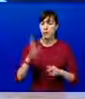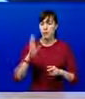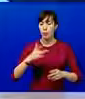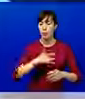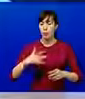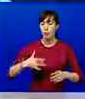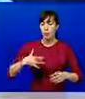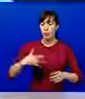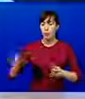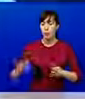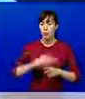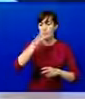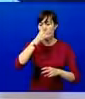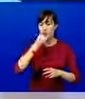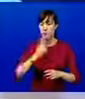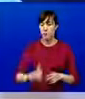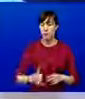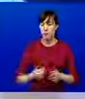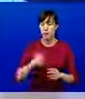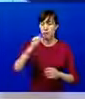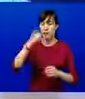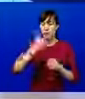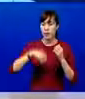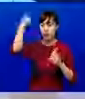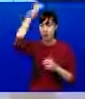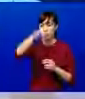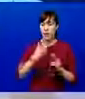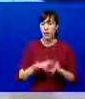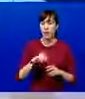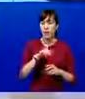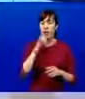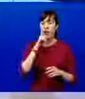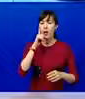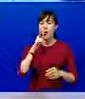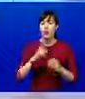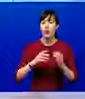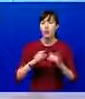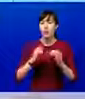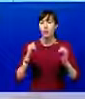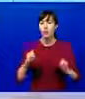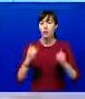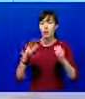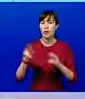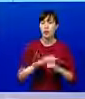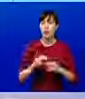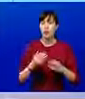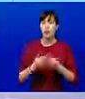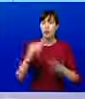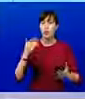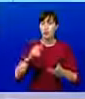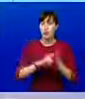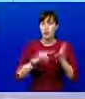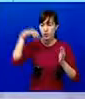ғұртын түбегелі жою мүмкін болмай тұр. Жыл сайын бұл ауру жасарып келеді. Ал оған қарсы ем-дом әлі күнге дейін өткен ғасырдың 70-ші